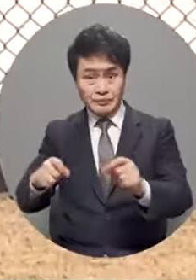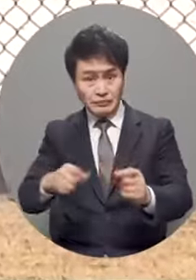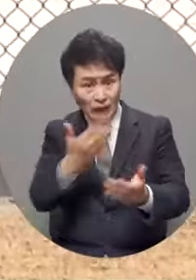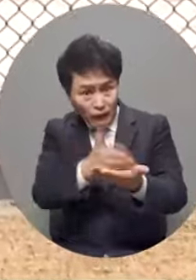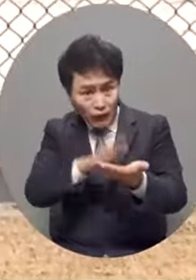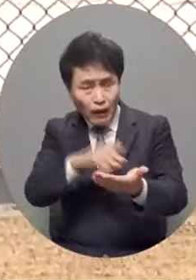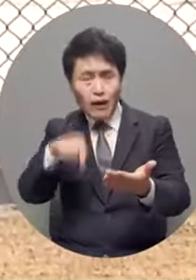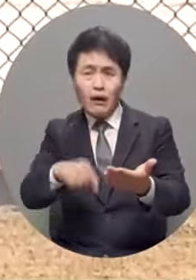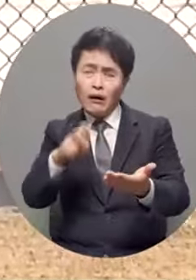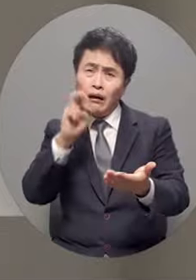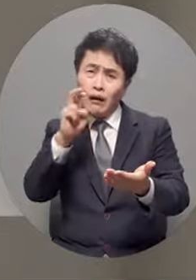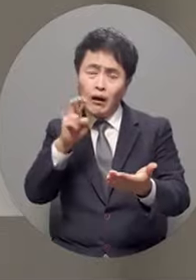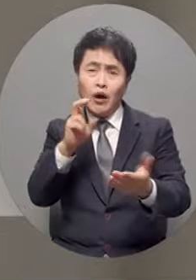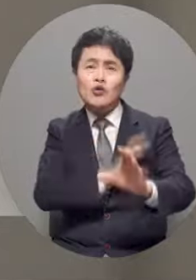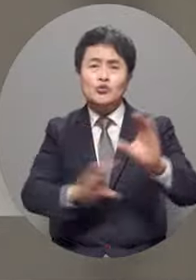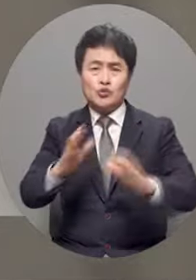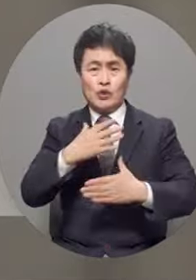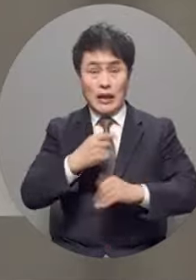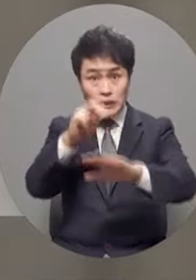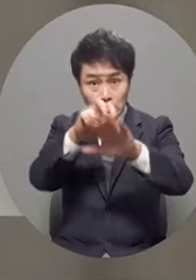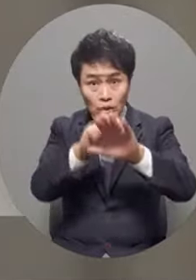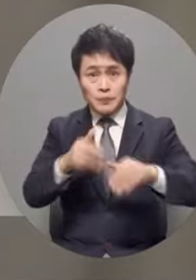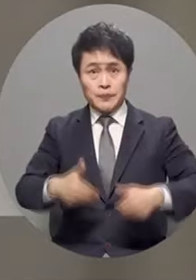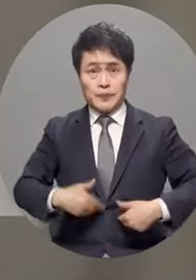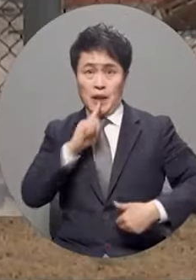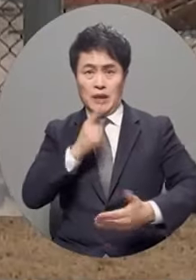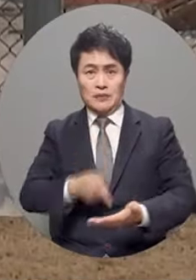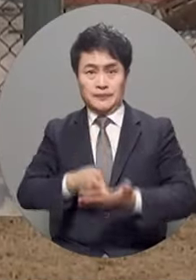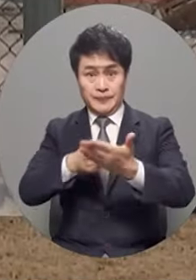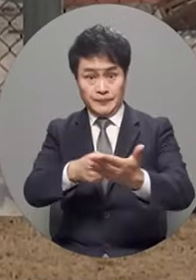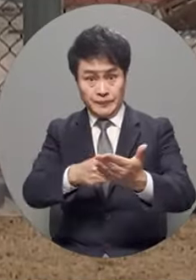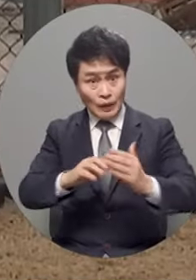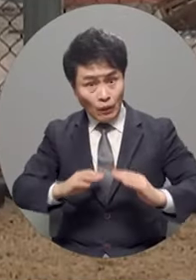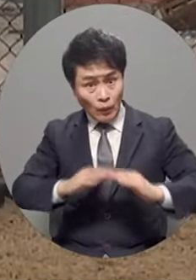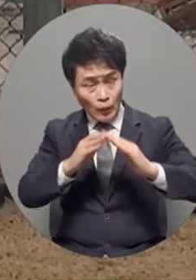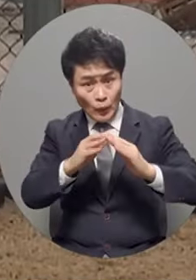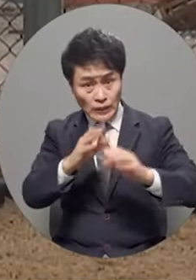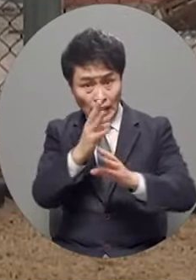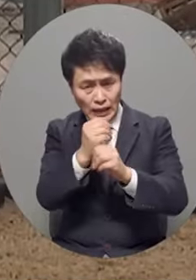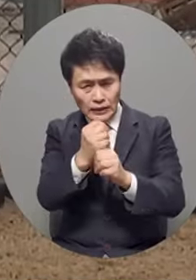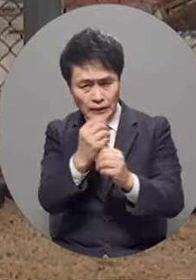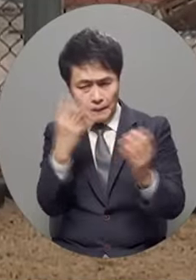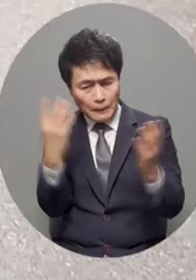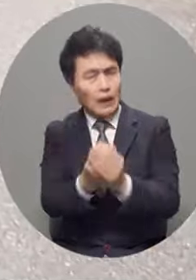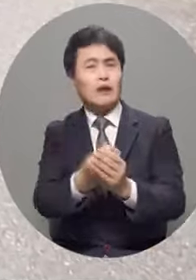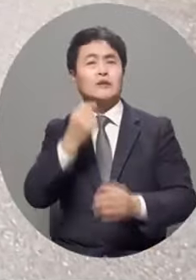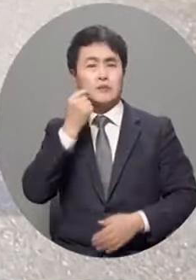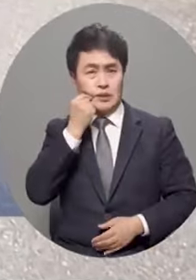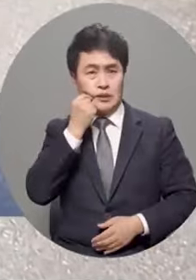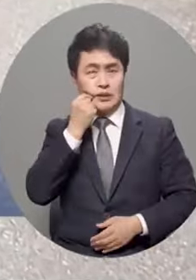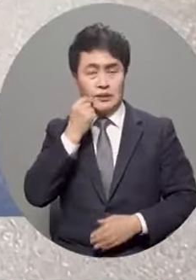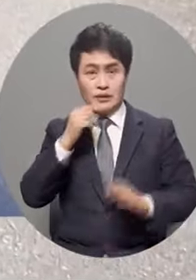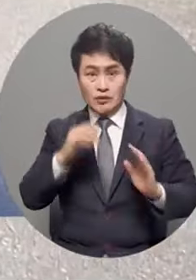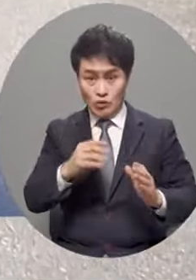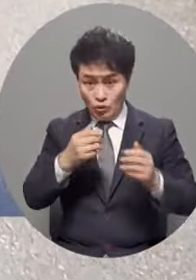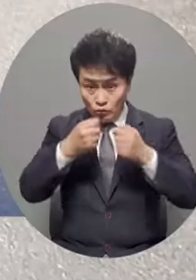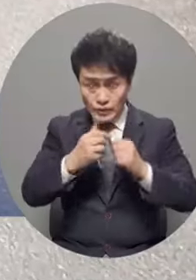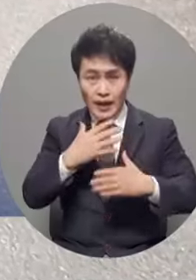공사에서 예상치 못한 추가 안전점검 필요성이 제기돼 공사를 제때 끝내지 못하게 된 겁니다. 구체적으로 안전을